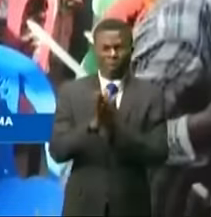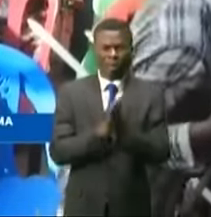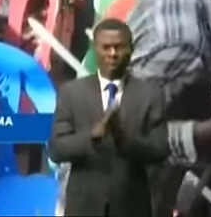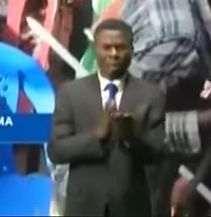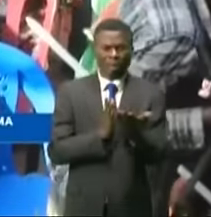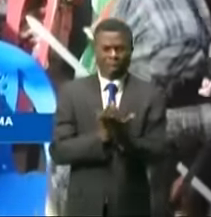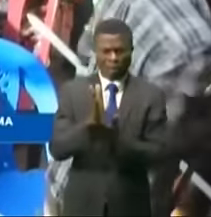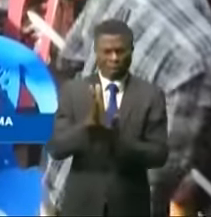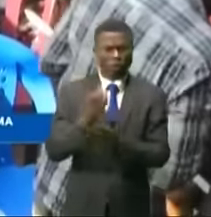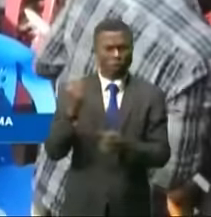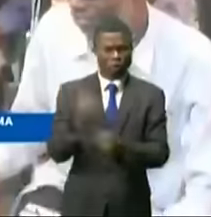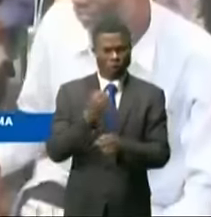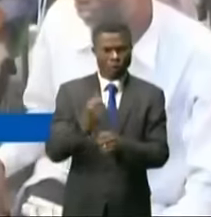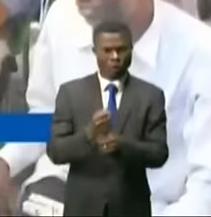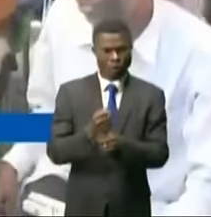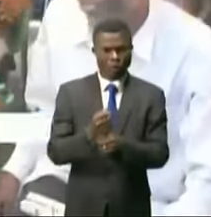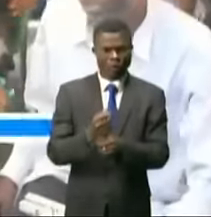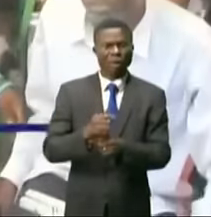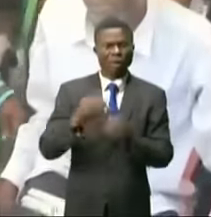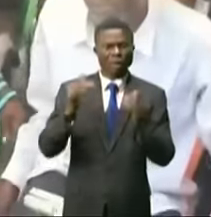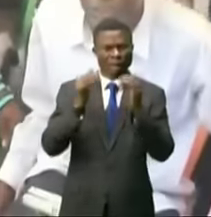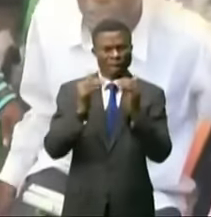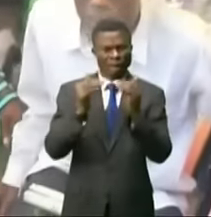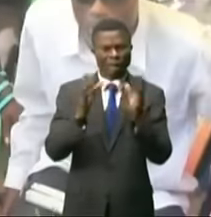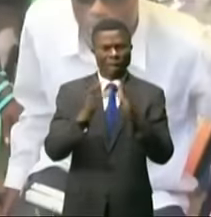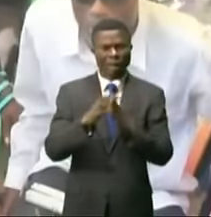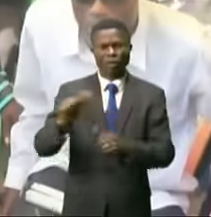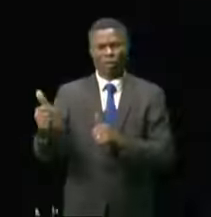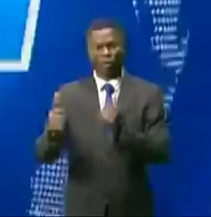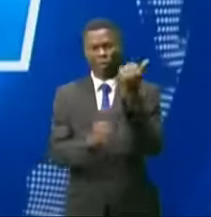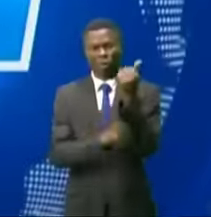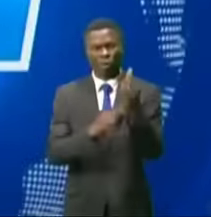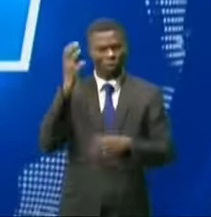droit à travailler d'égal à égal avec les autres.